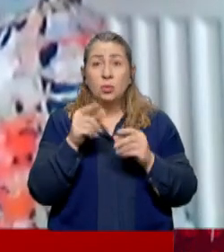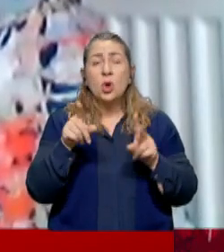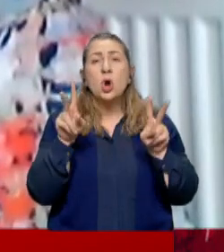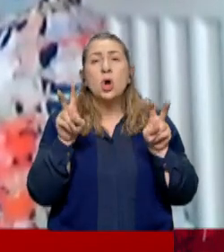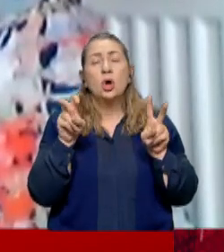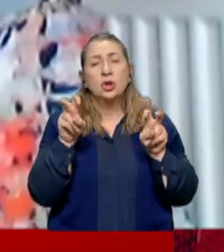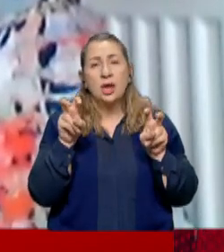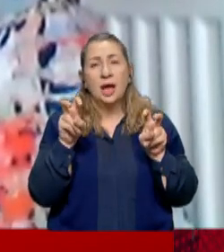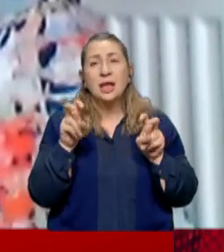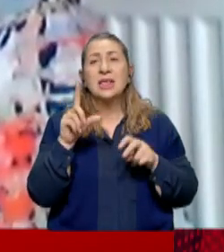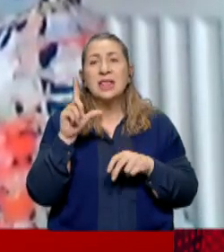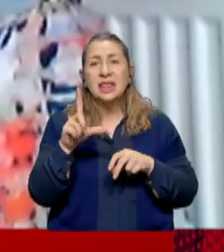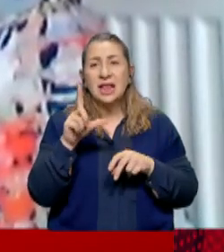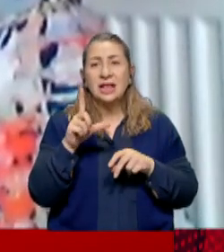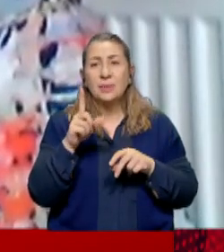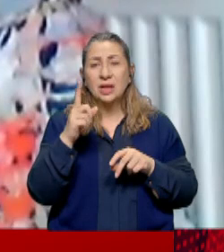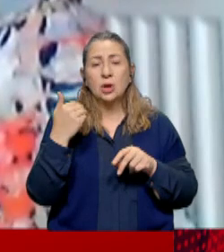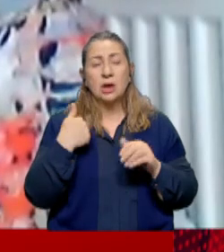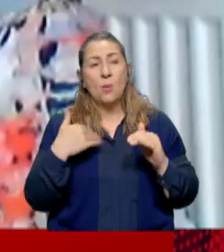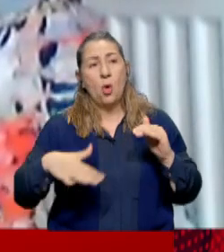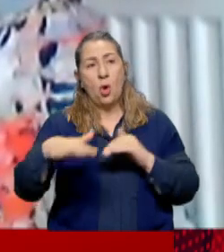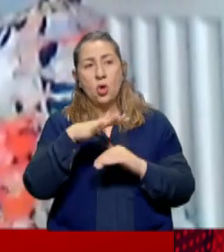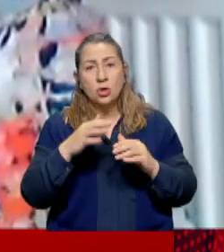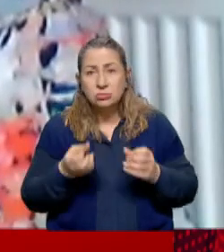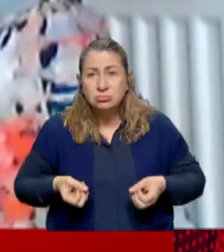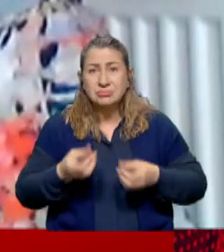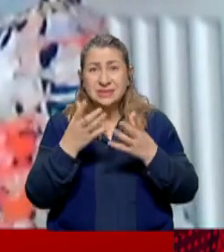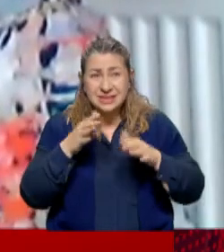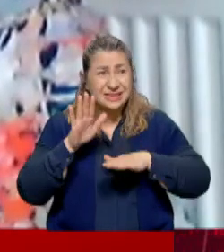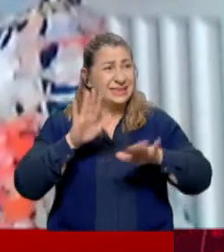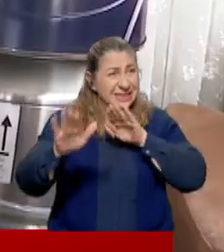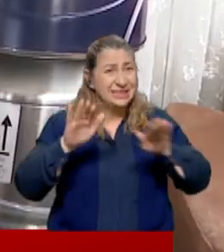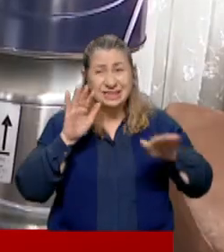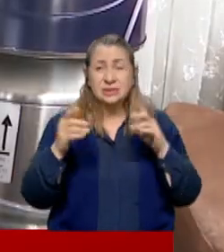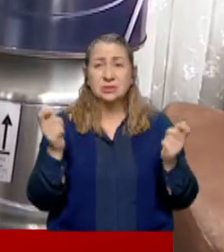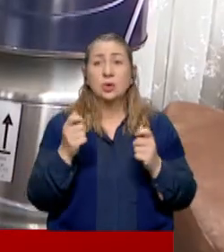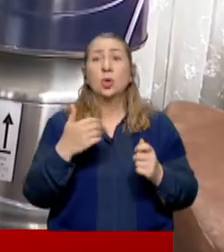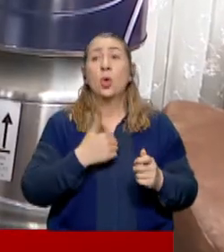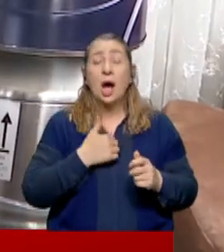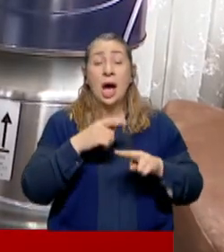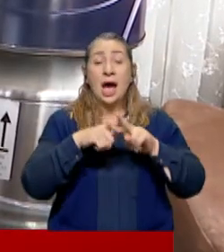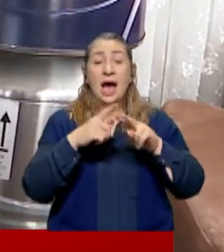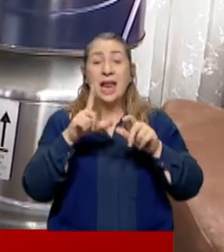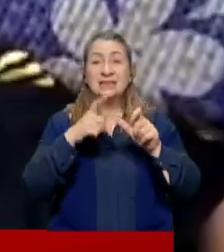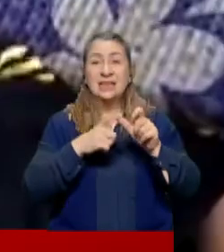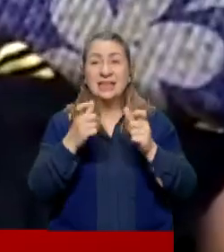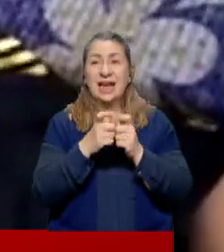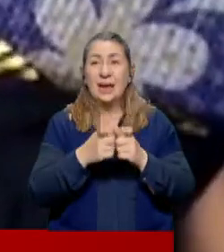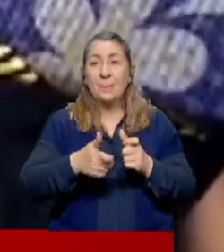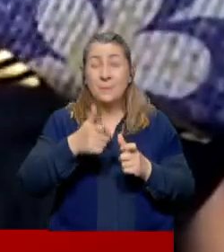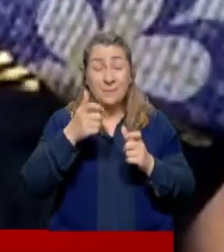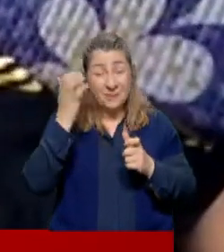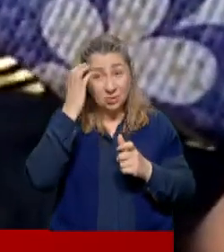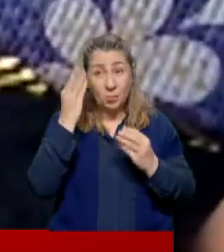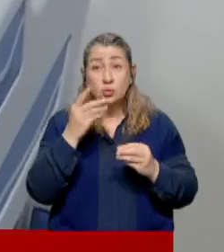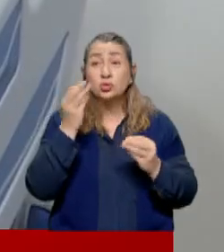konuda gerekli bir kamuoyu oluşturma çabası içerisine girdik. KOAH ve ALS Hastaları Derneği başta olmak